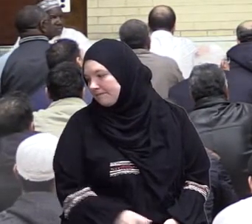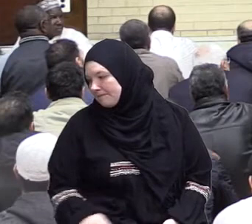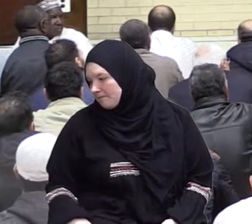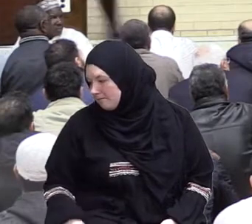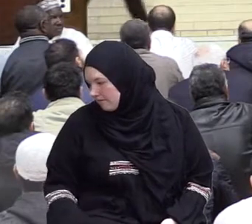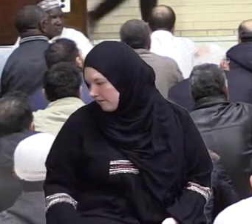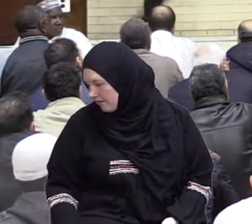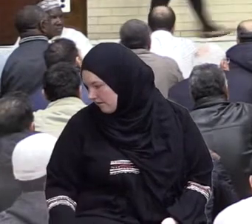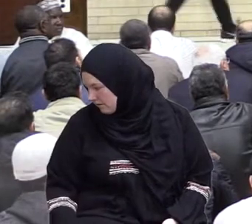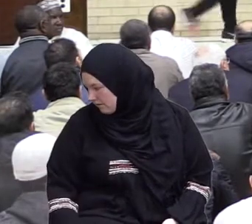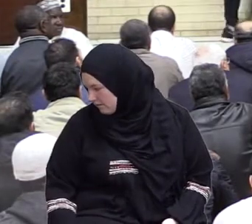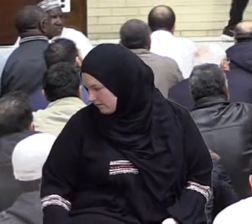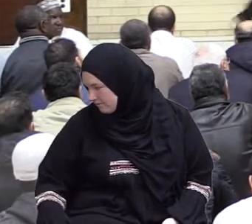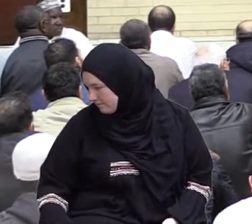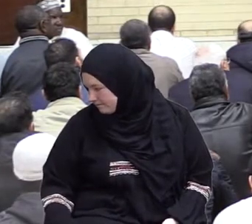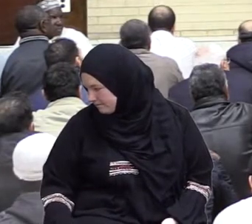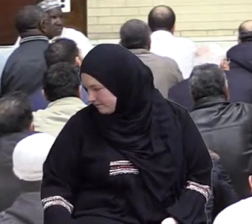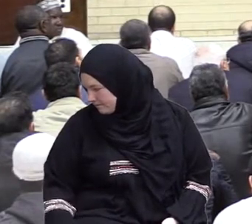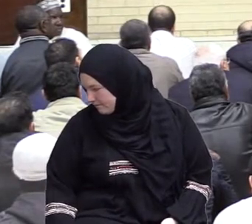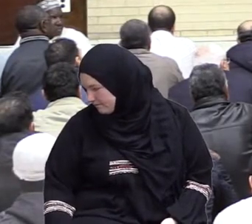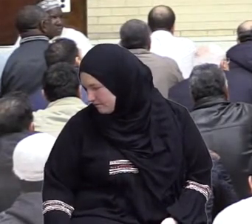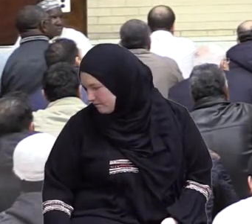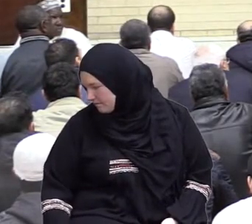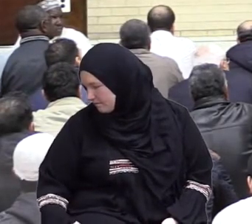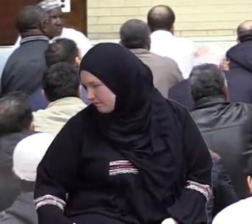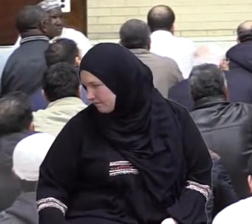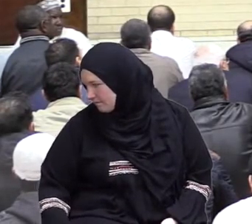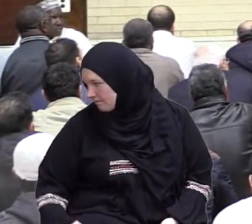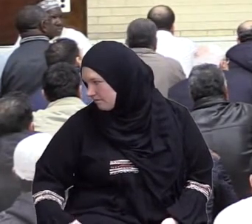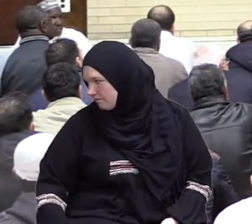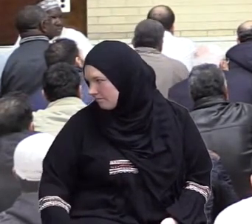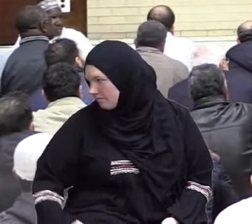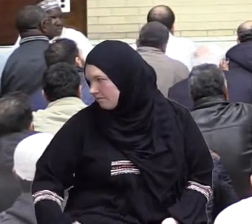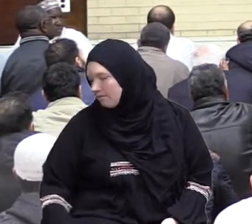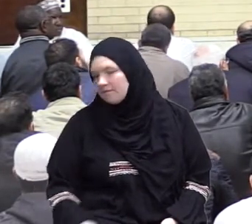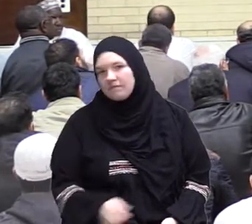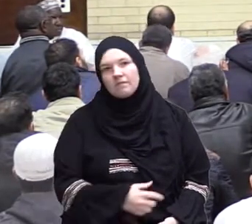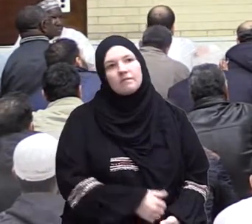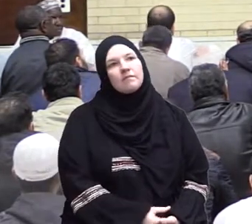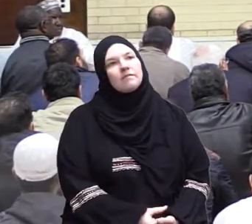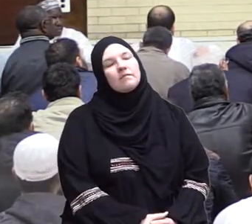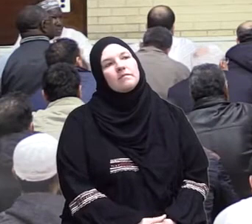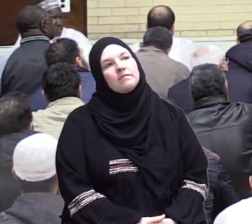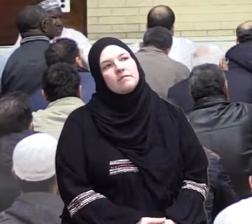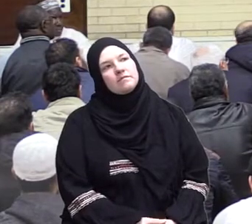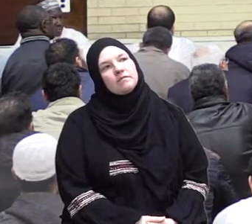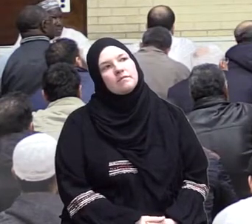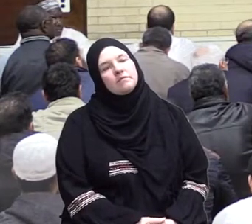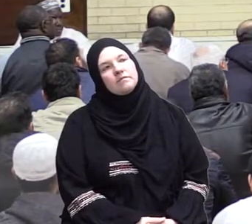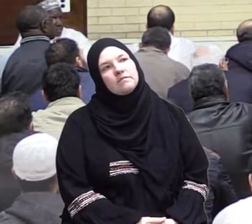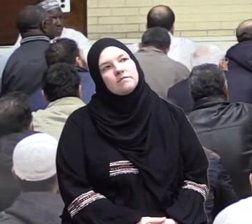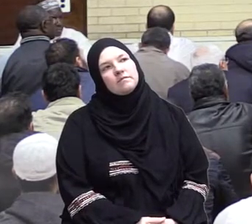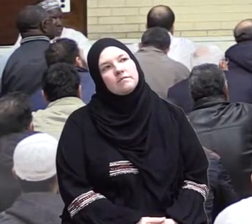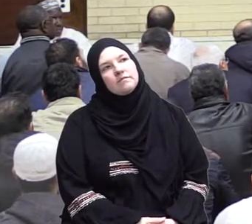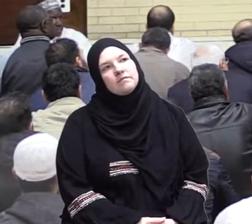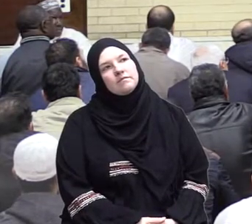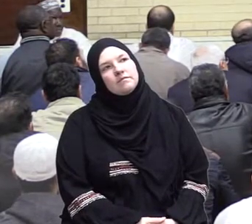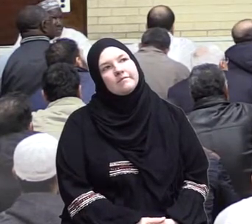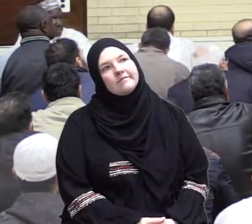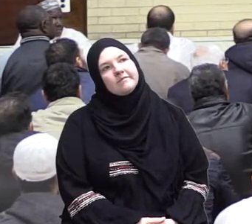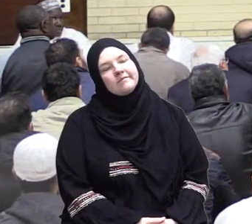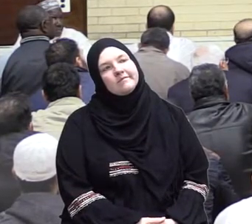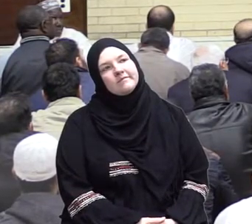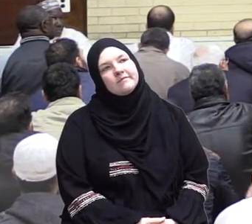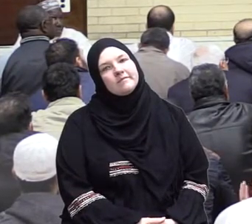الرسالة وأدى الأمانة ونصح الأمة وكشف الغمة وجاهد في سبيل دينه حتى